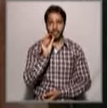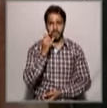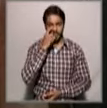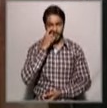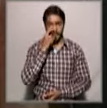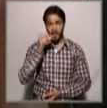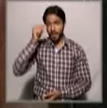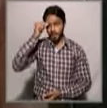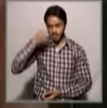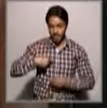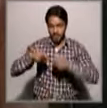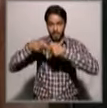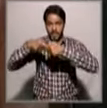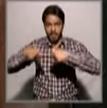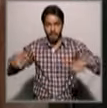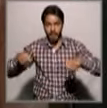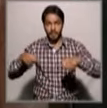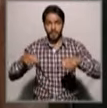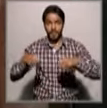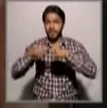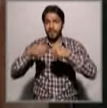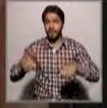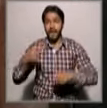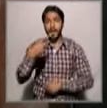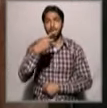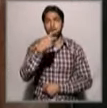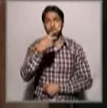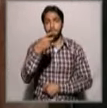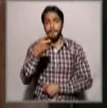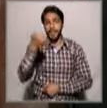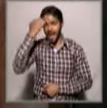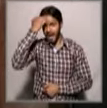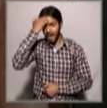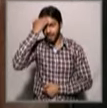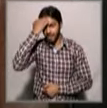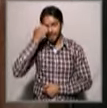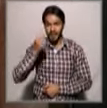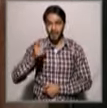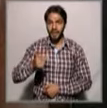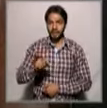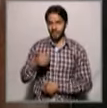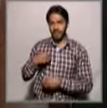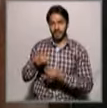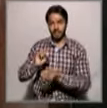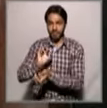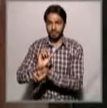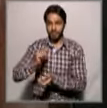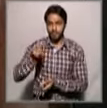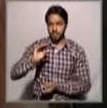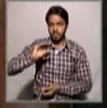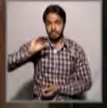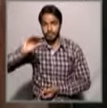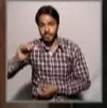يدفعون 100,000 جنيه درهم، آسف، 100,000 درهم لصاحب المسكن، مقابل